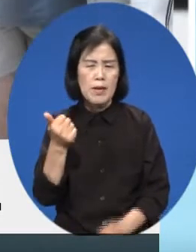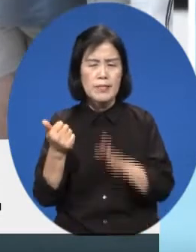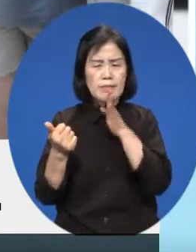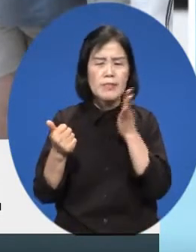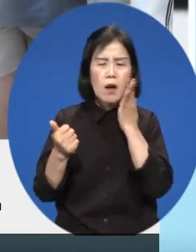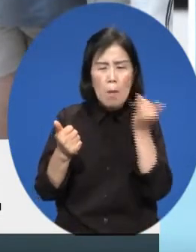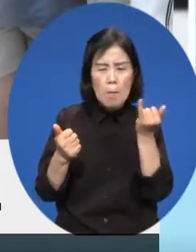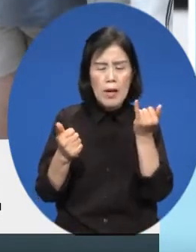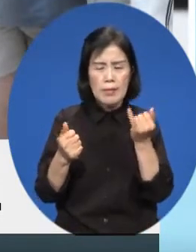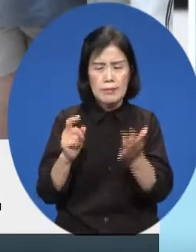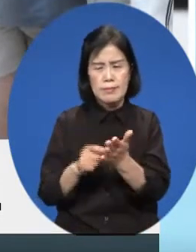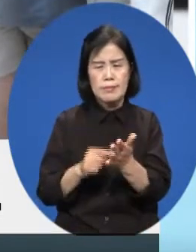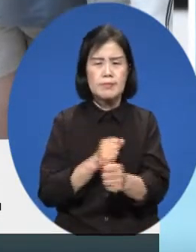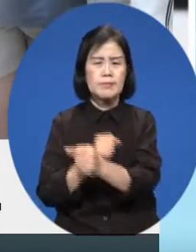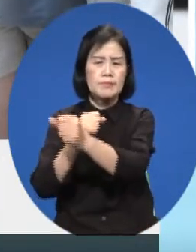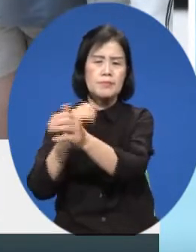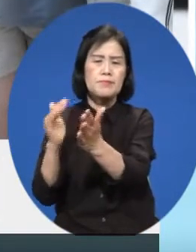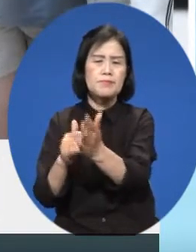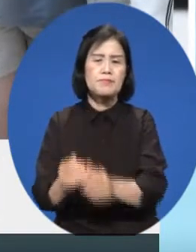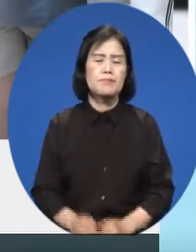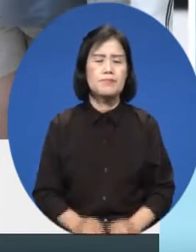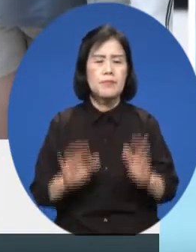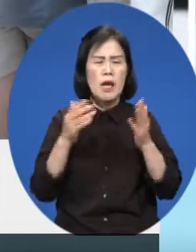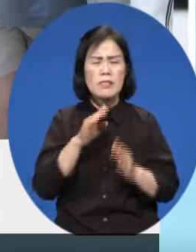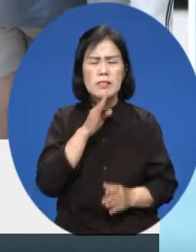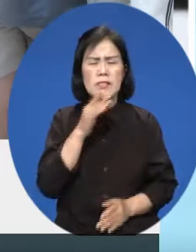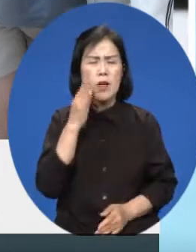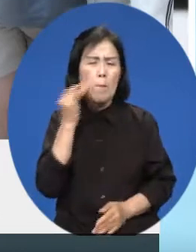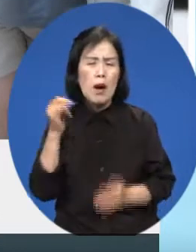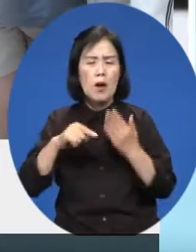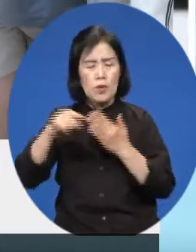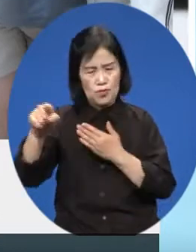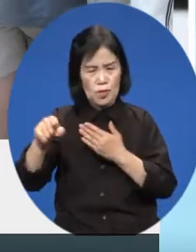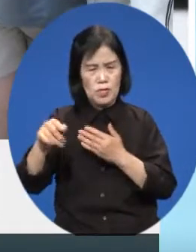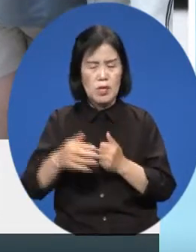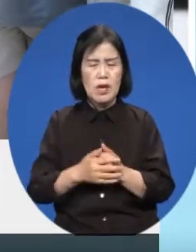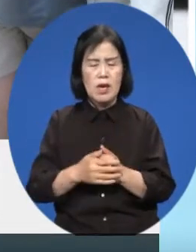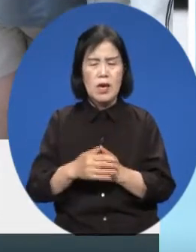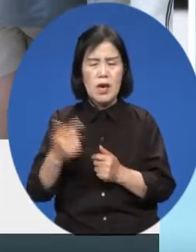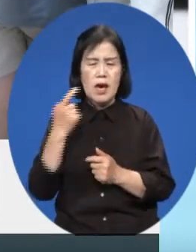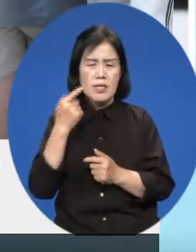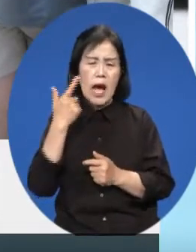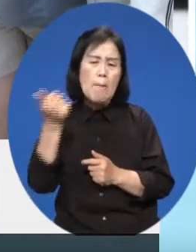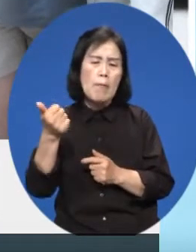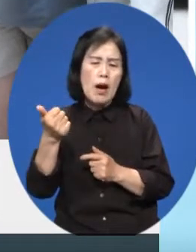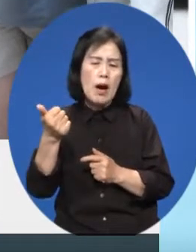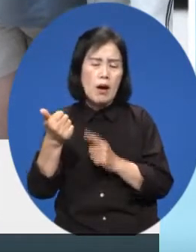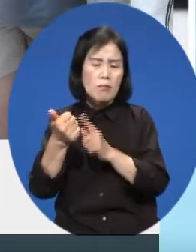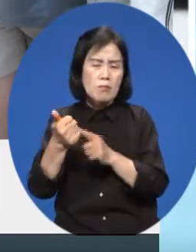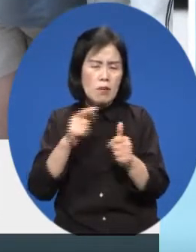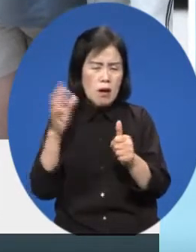경찰에 긴급 체포 가 됐었는데요 아 아이는 침묵 아 잠시 외출한 사이에 개 부 ac 와 단 둘이 있다가 중태에